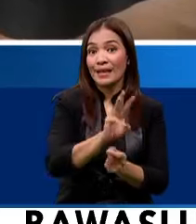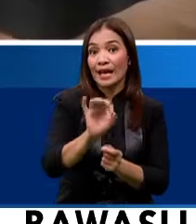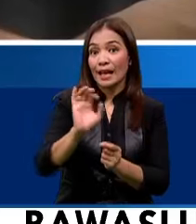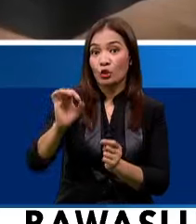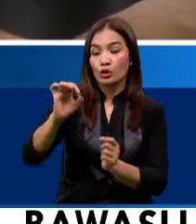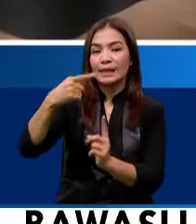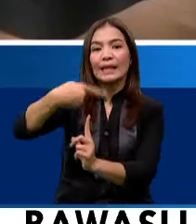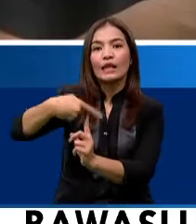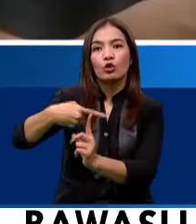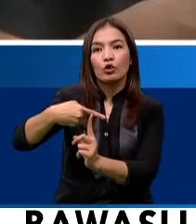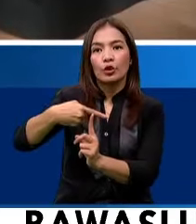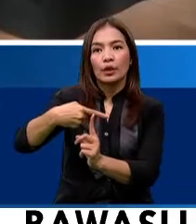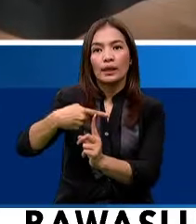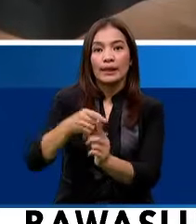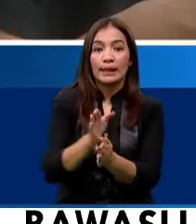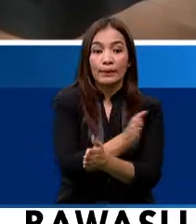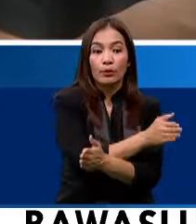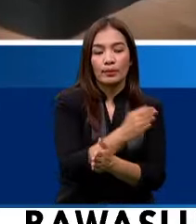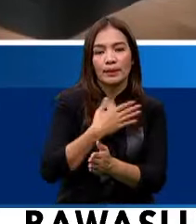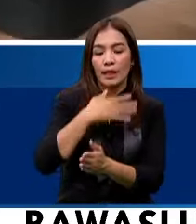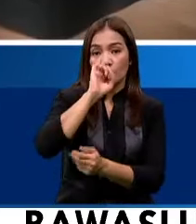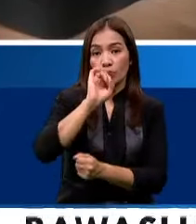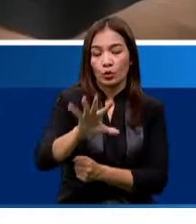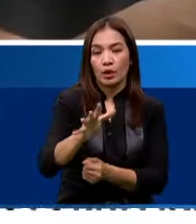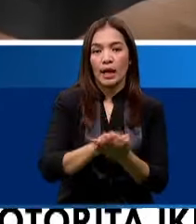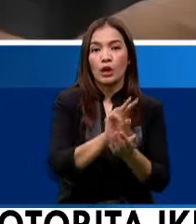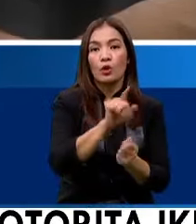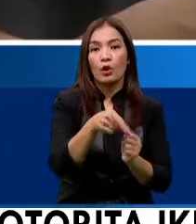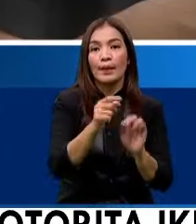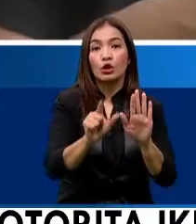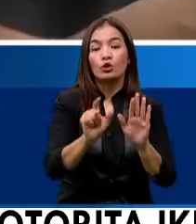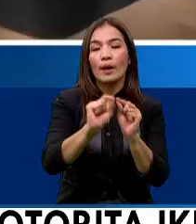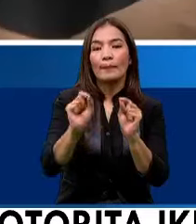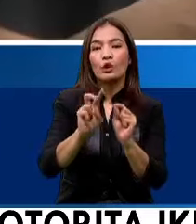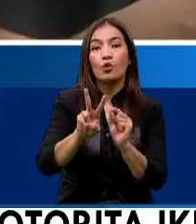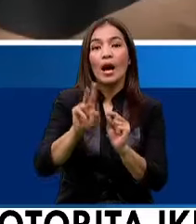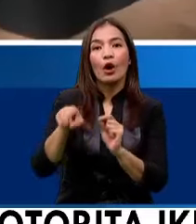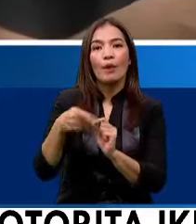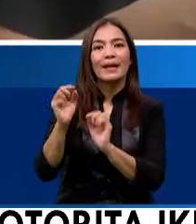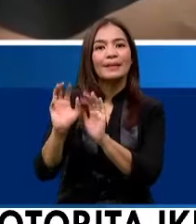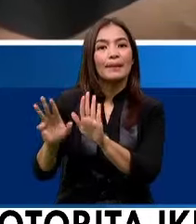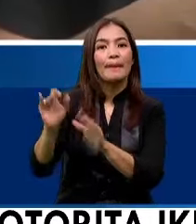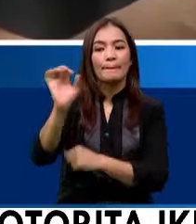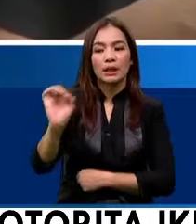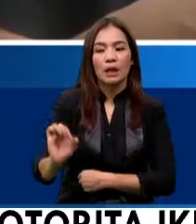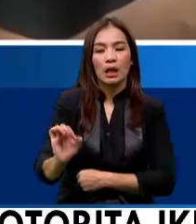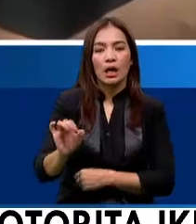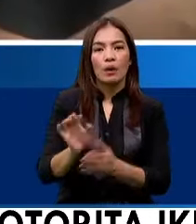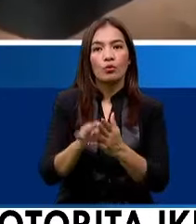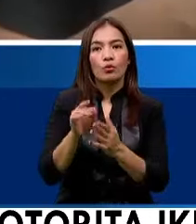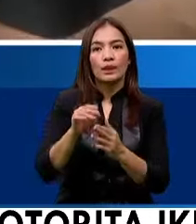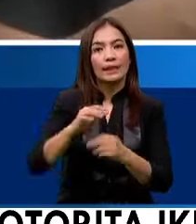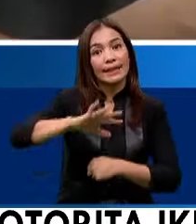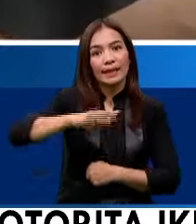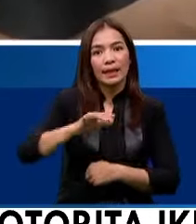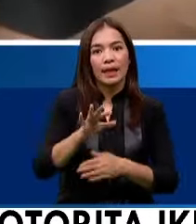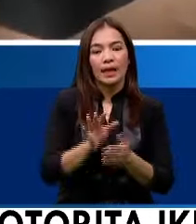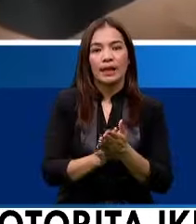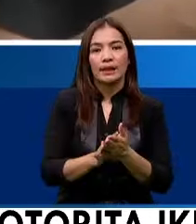defisitnya ya yang tadi saya sebut bisa sampai 2,7 sampai 2,9% itu bisa dimerasi bahkan sampai di level